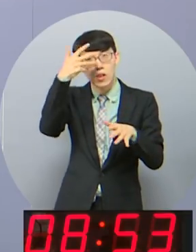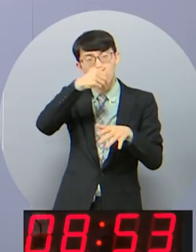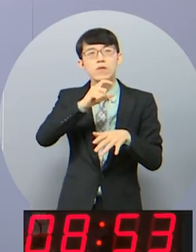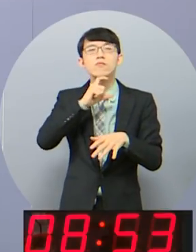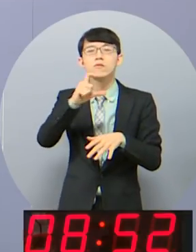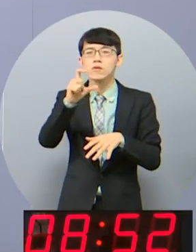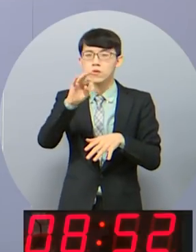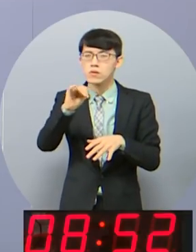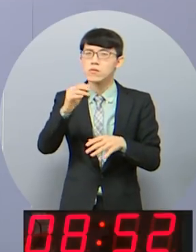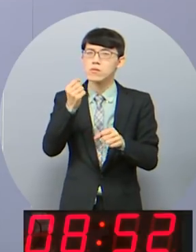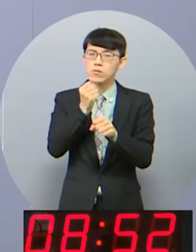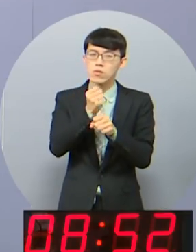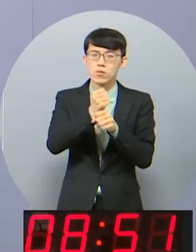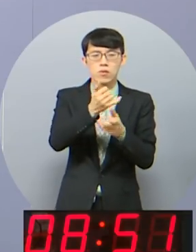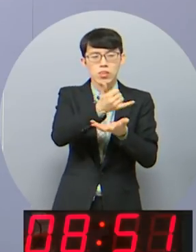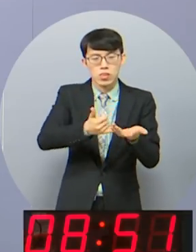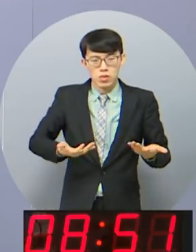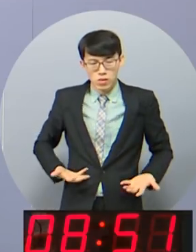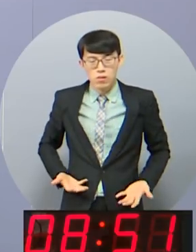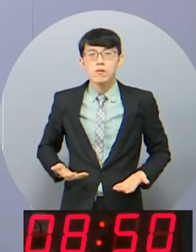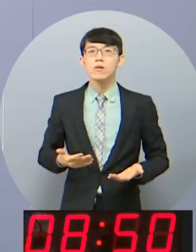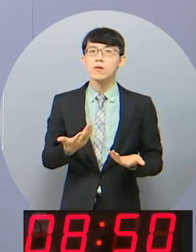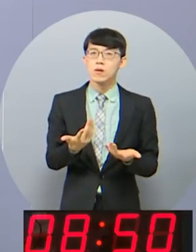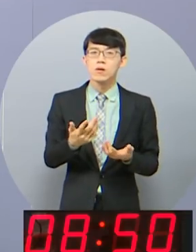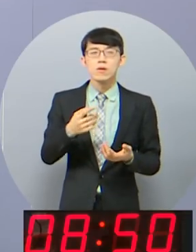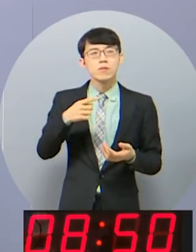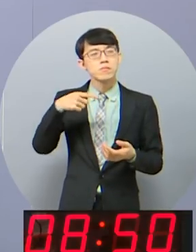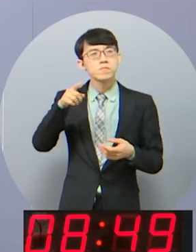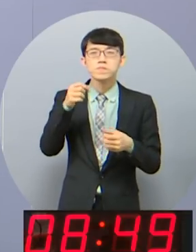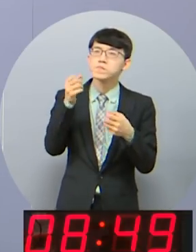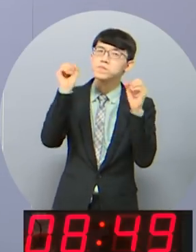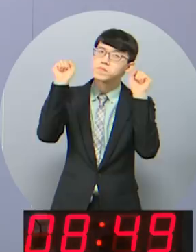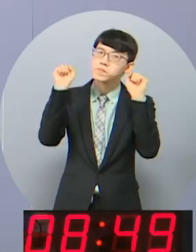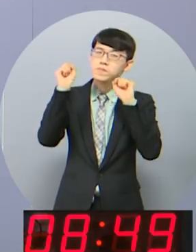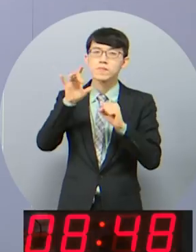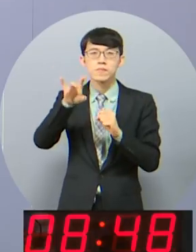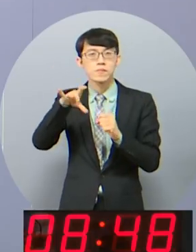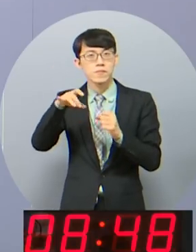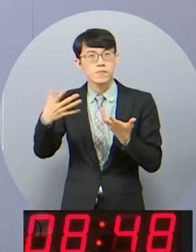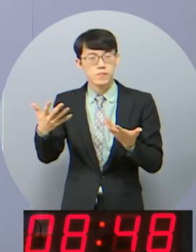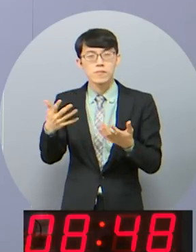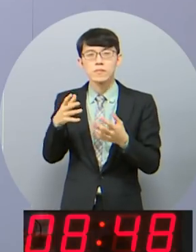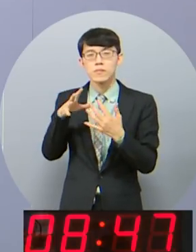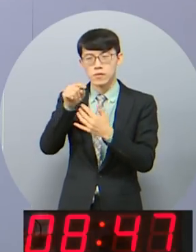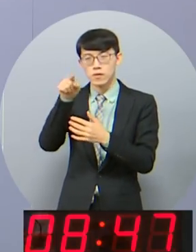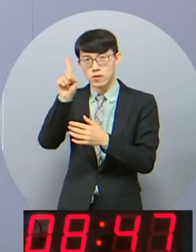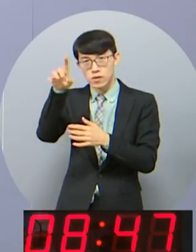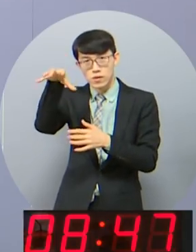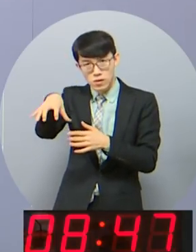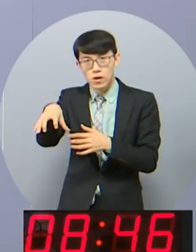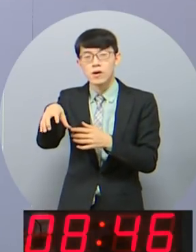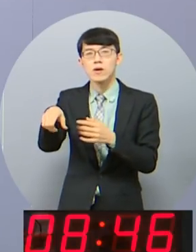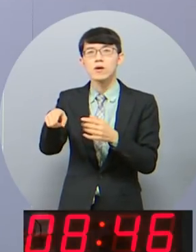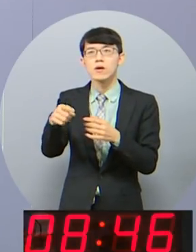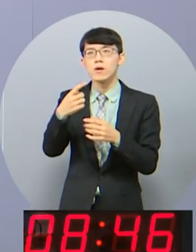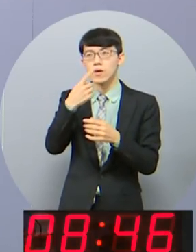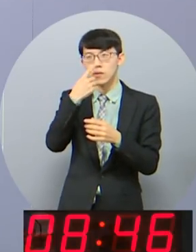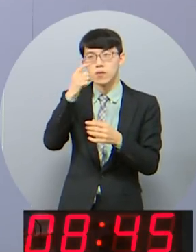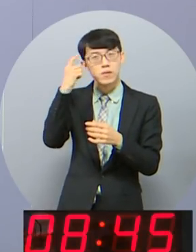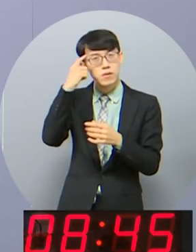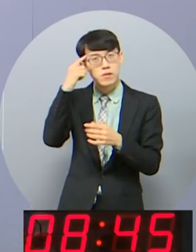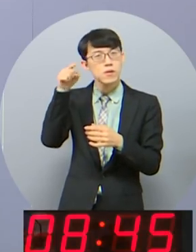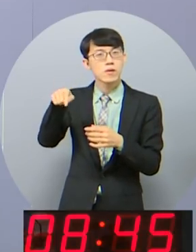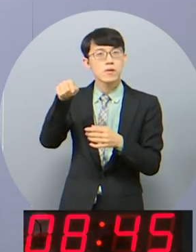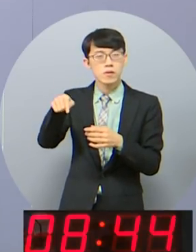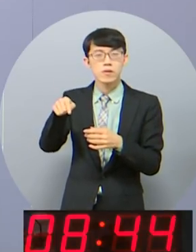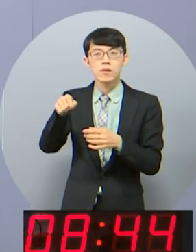拢退休来啊，已经退休了，要倒去运动，咱咧创一个好个所在。所以我从这个本树花遐